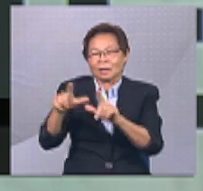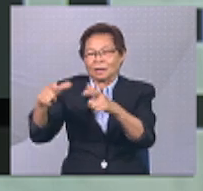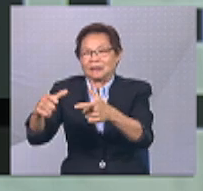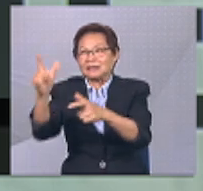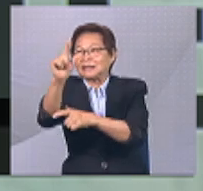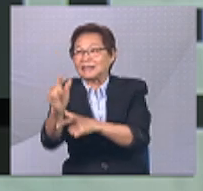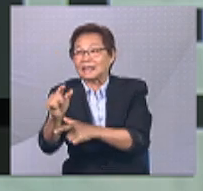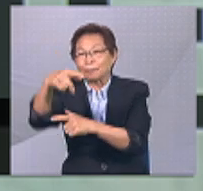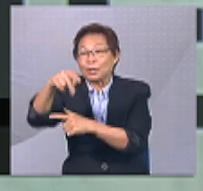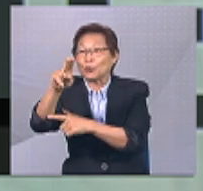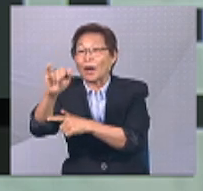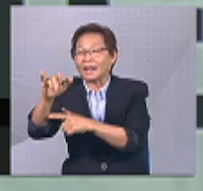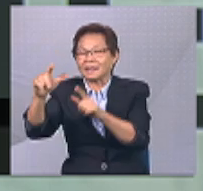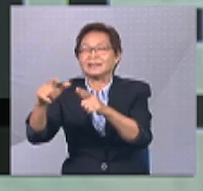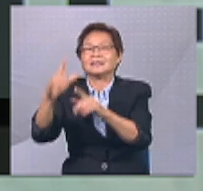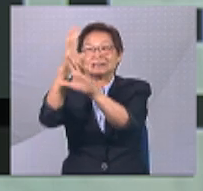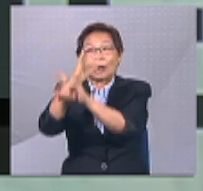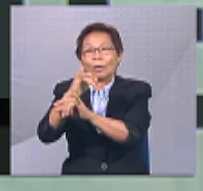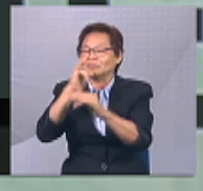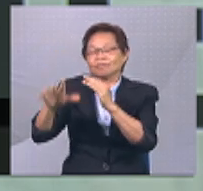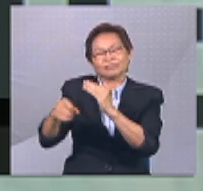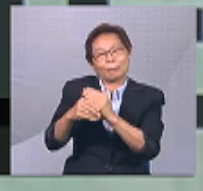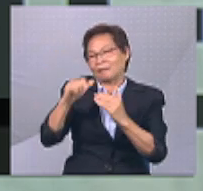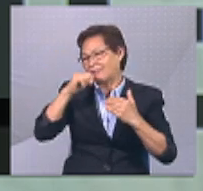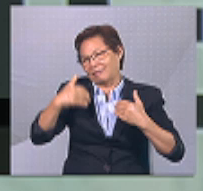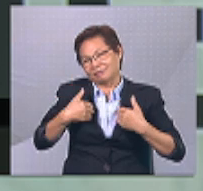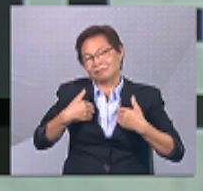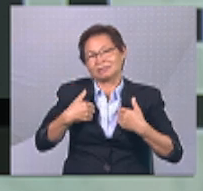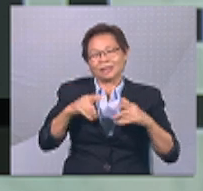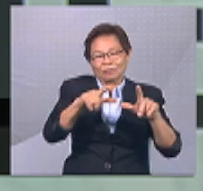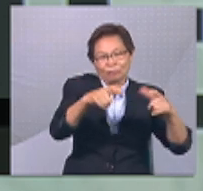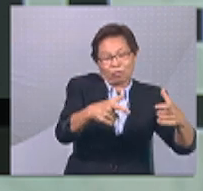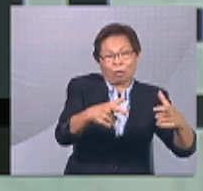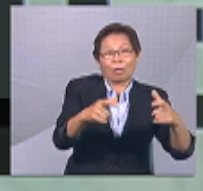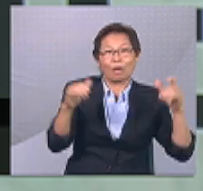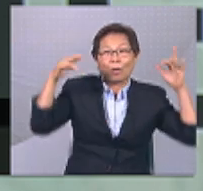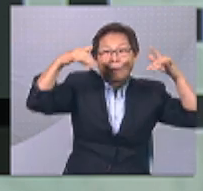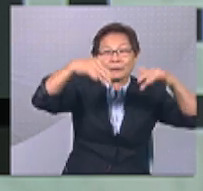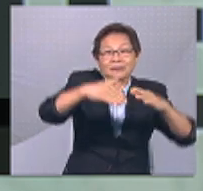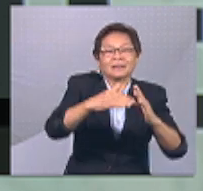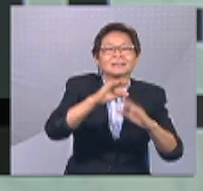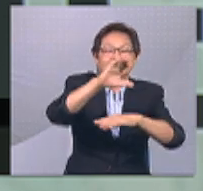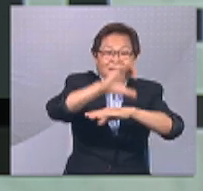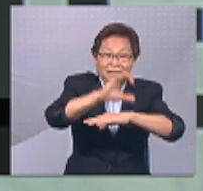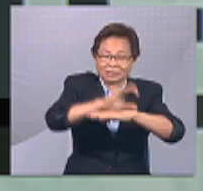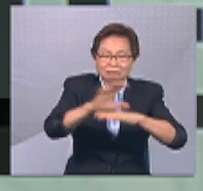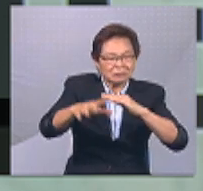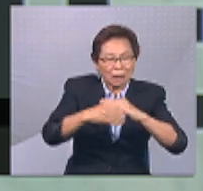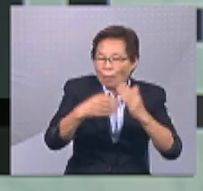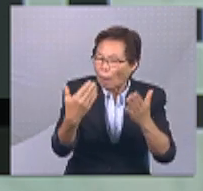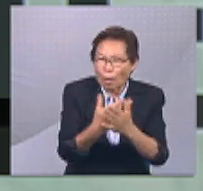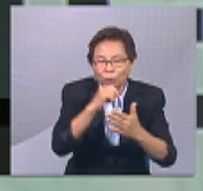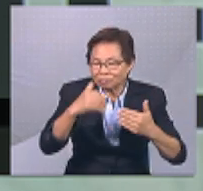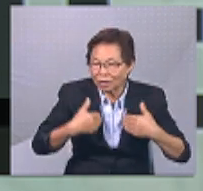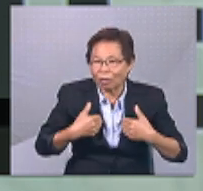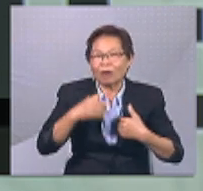Itali, di Sarawak pun tak ada pertambahan. Kluster persidangan gereja pun tiada pertambahan kes baru. Dan